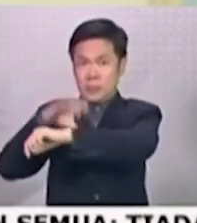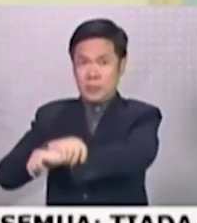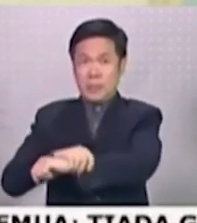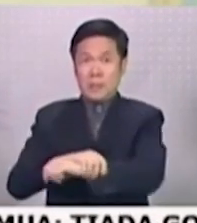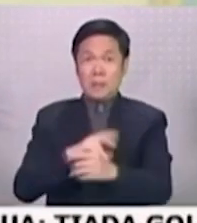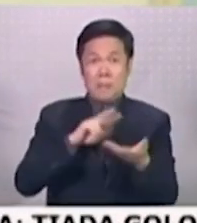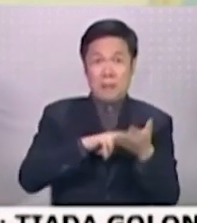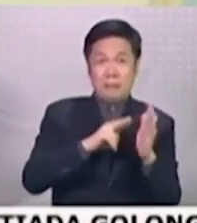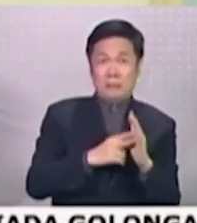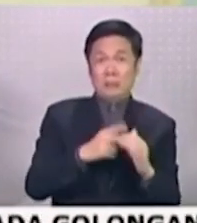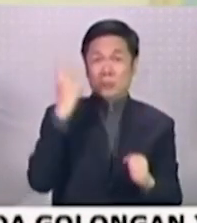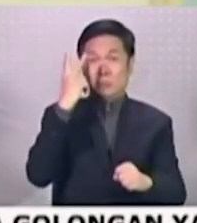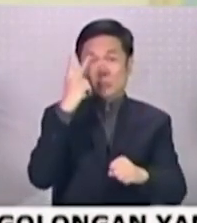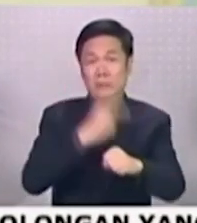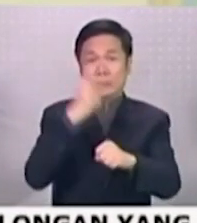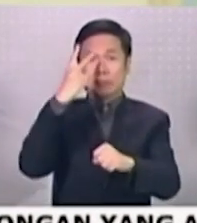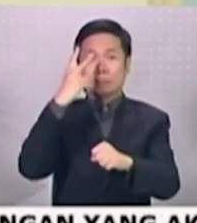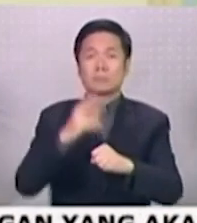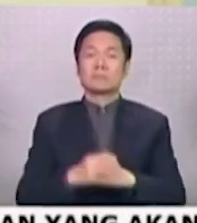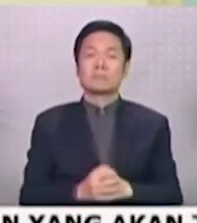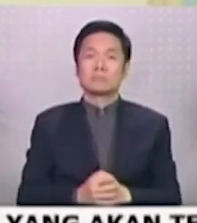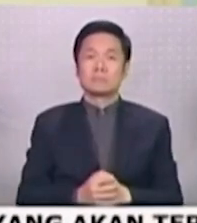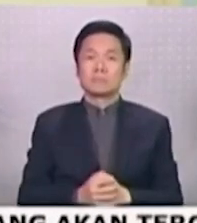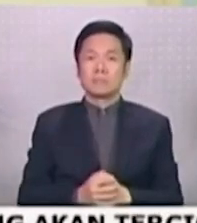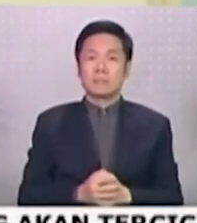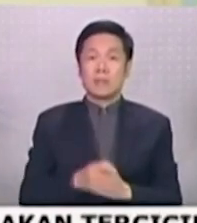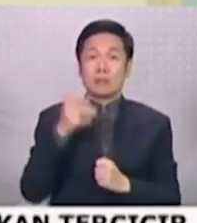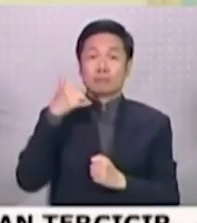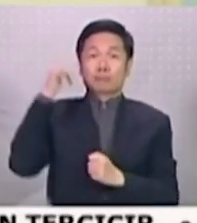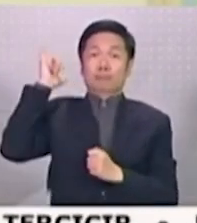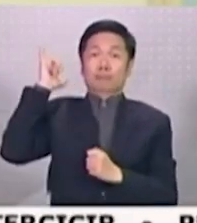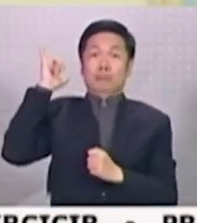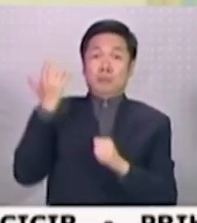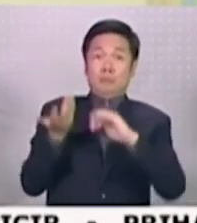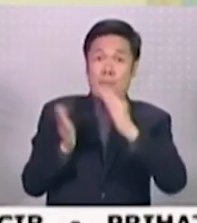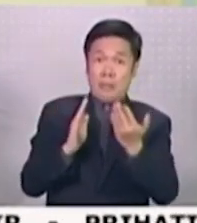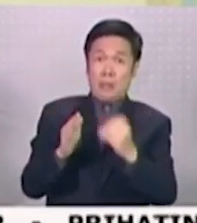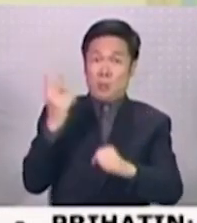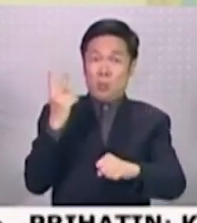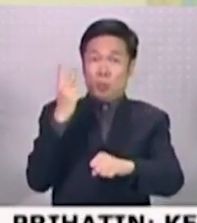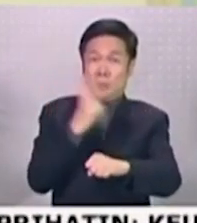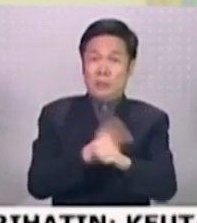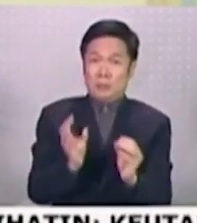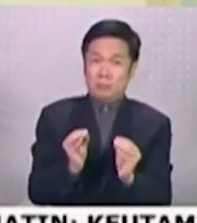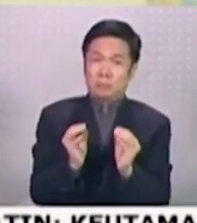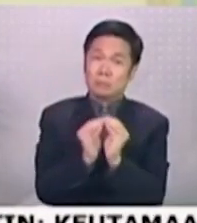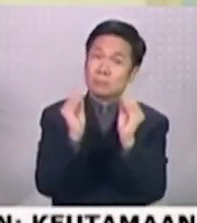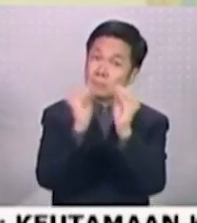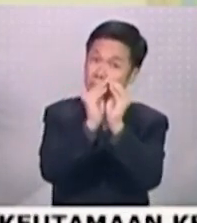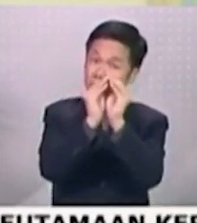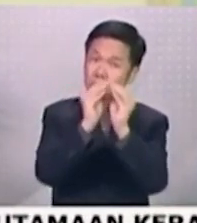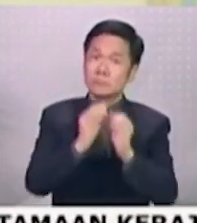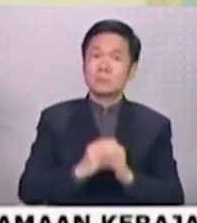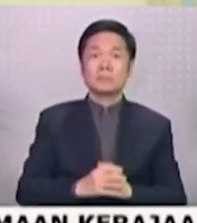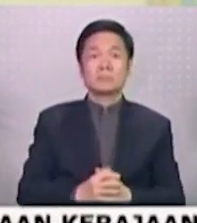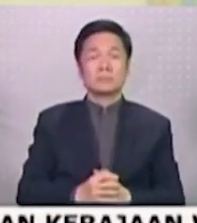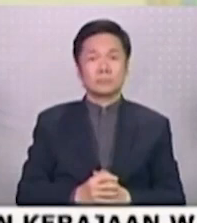berganda daripada sebelum, hari sebelumnya. Dan daripada